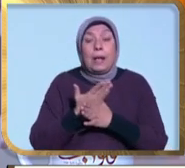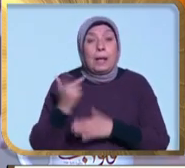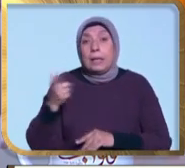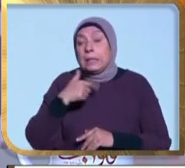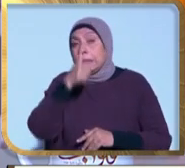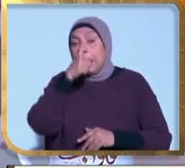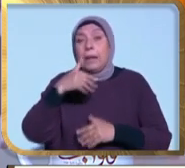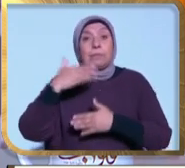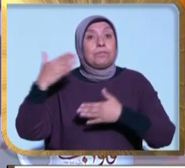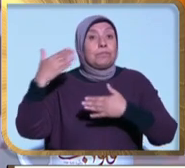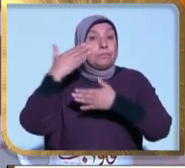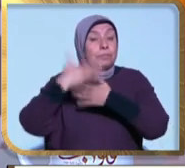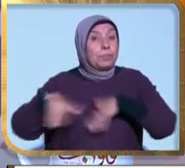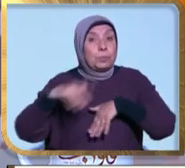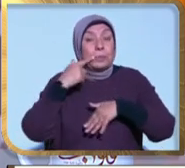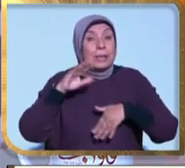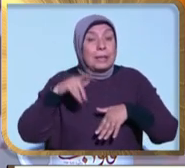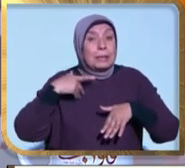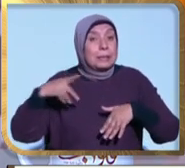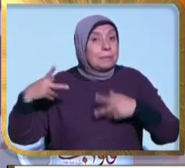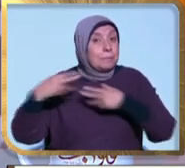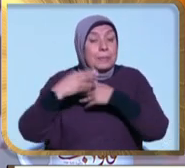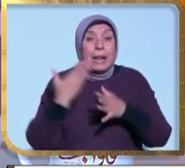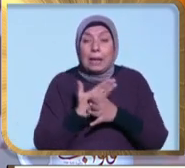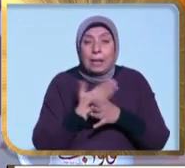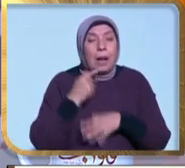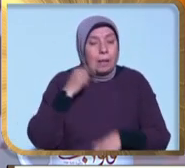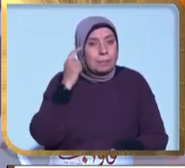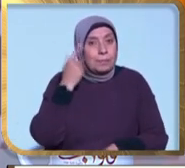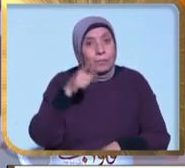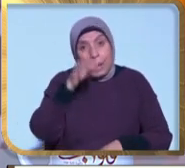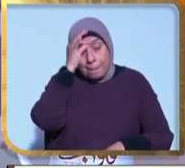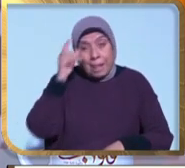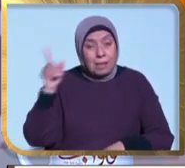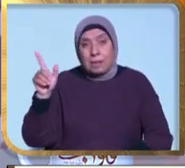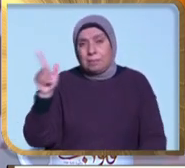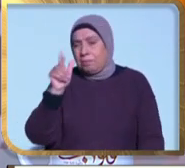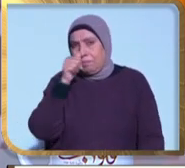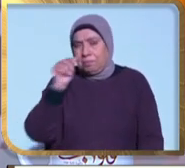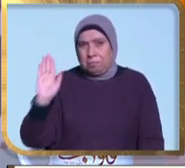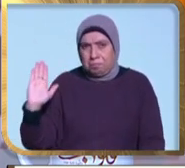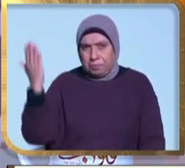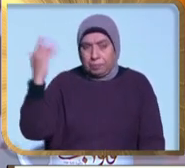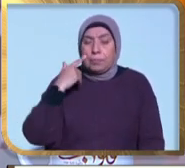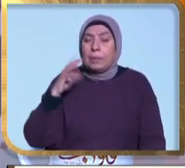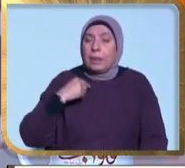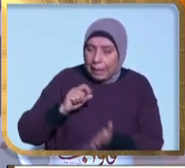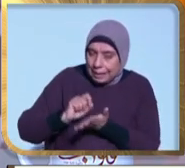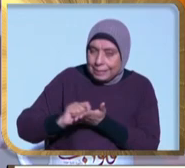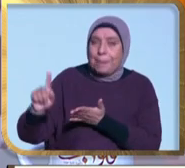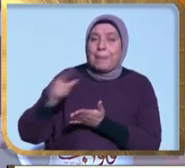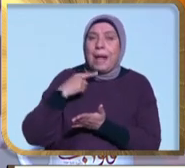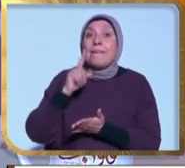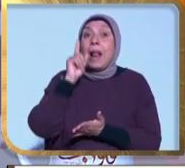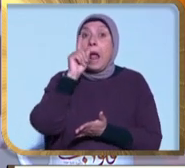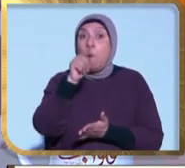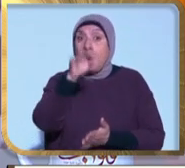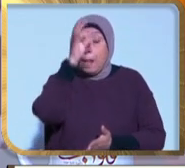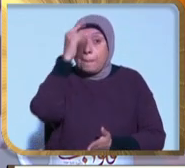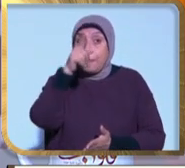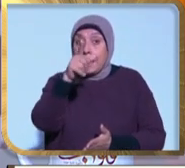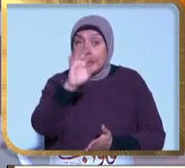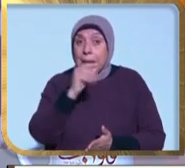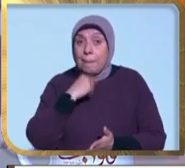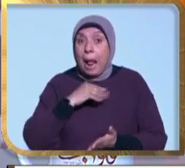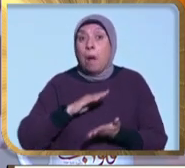انت وصليها من وقت للثاني برساله عيدي عليها ابعتي لها حاجه حلوه خيركم الذي يبدا بالسلام